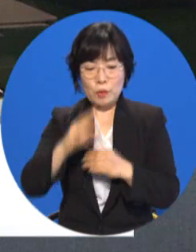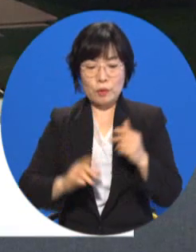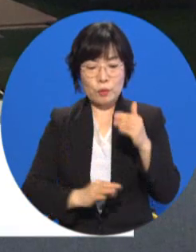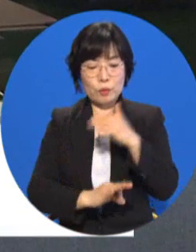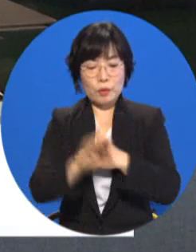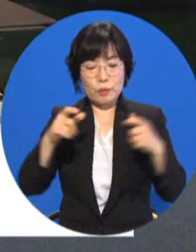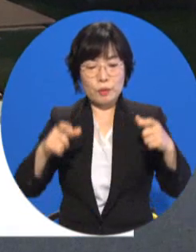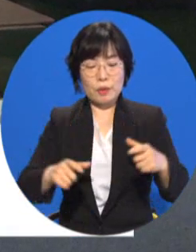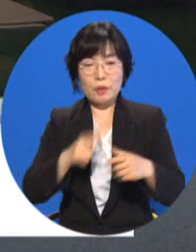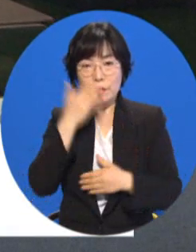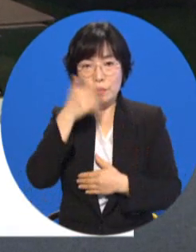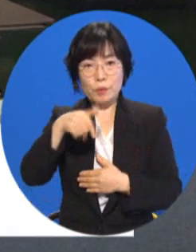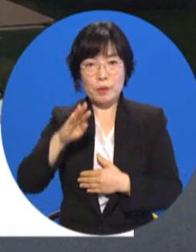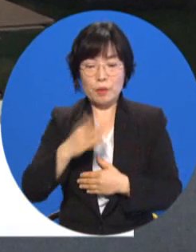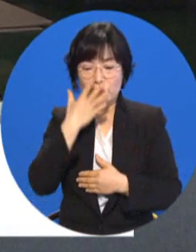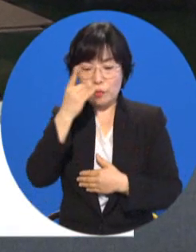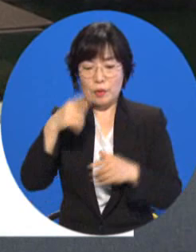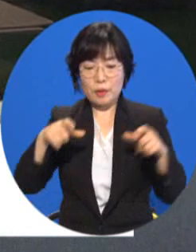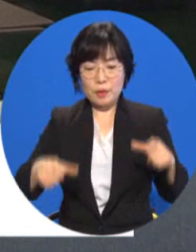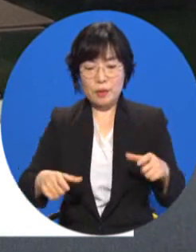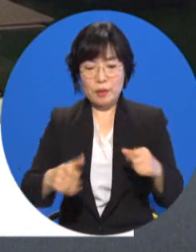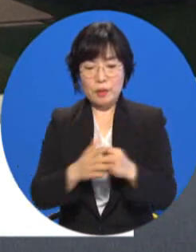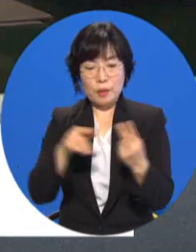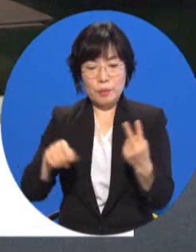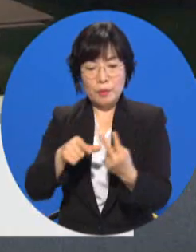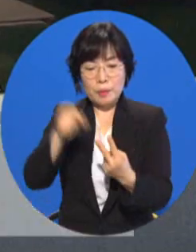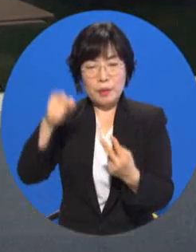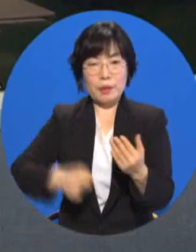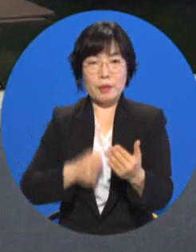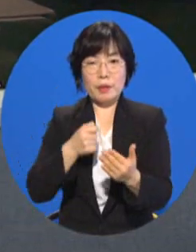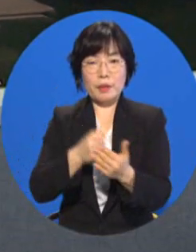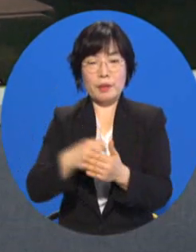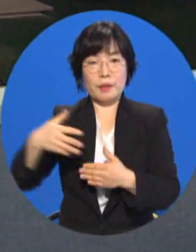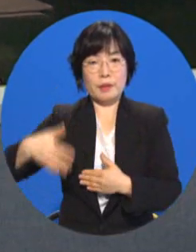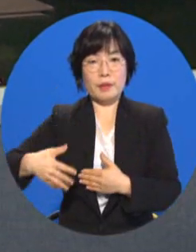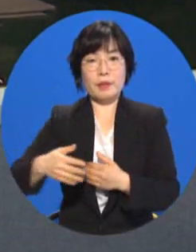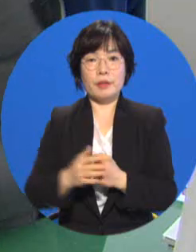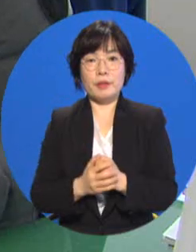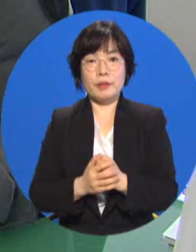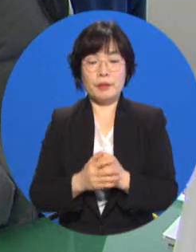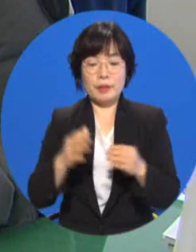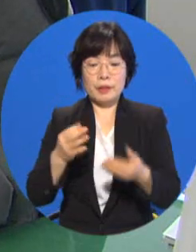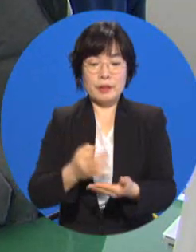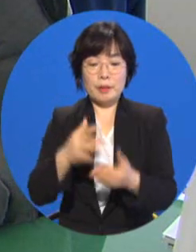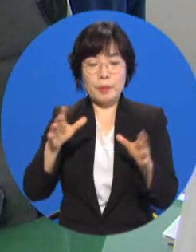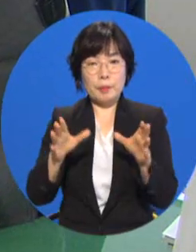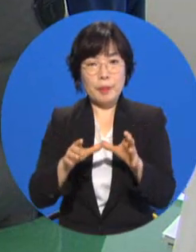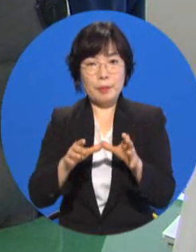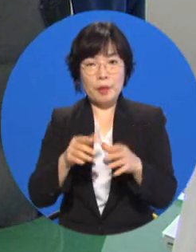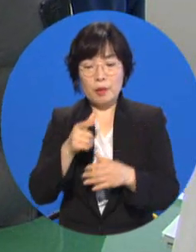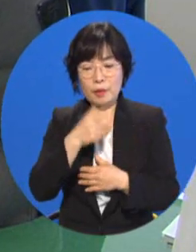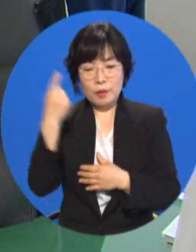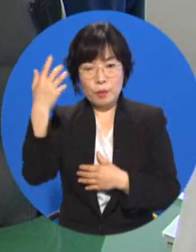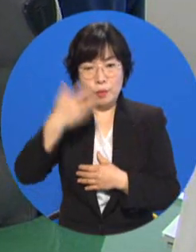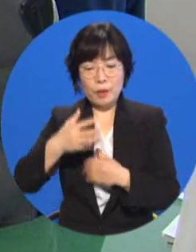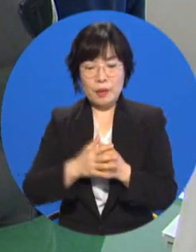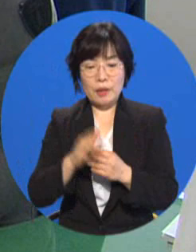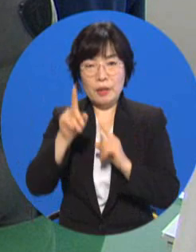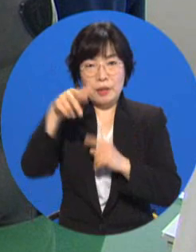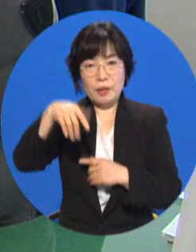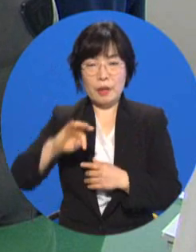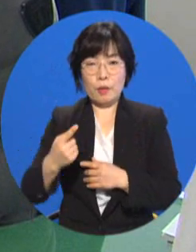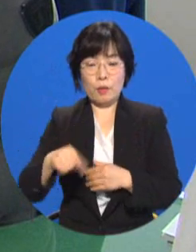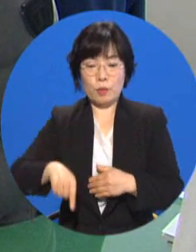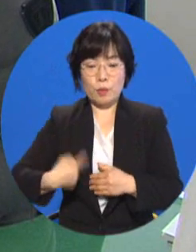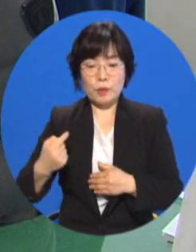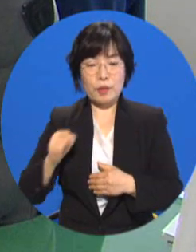서구갑과 여수갑, 순천 등 세 곳은 아직 경선 주자가 정해지지 않았고, 담양 함평, 영광 장성은 이계호 의원이